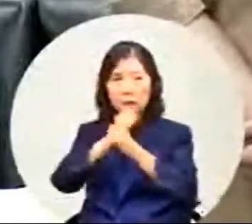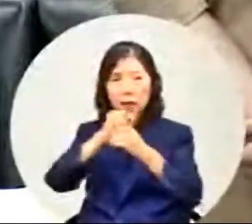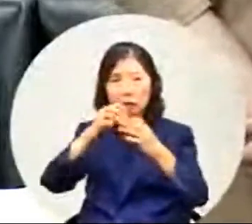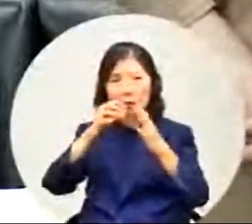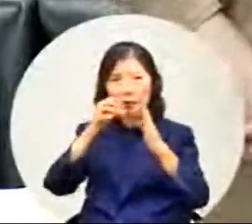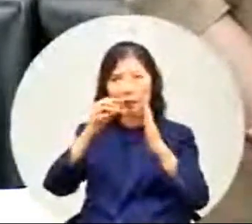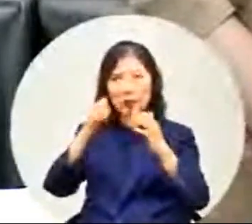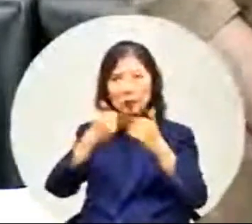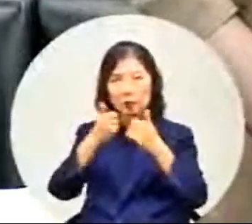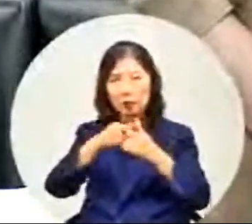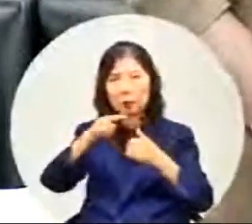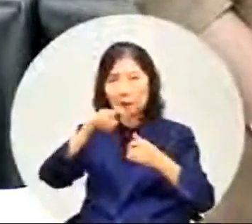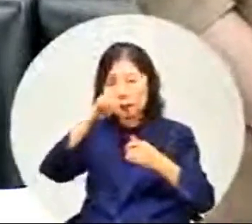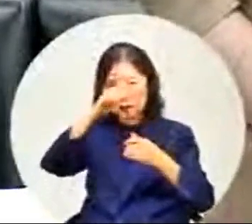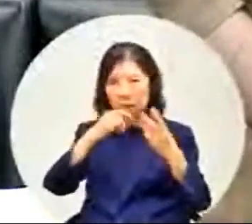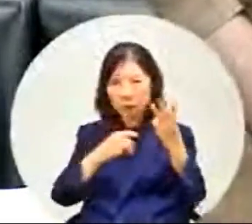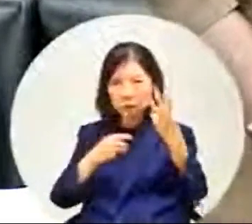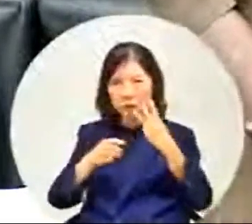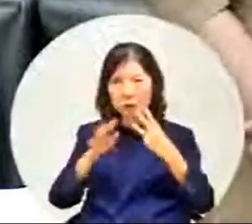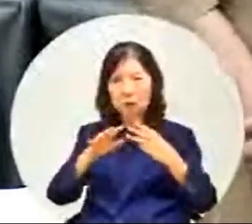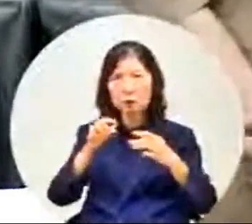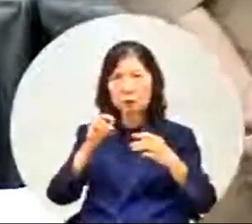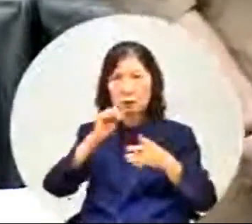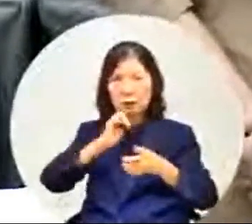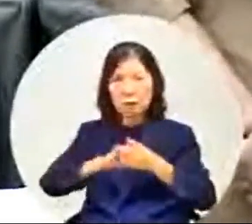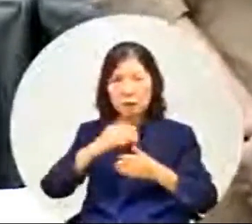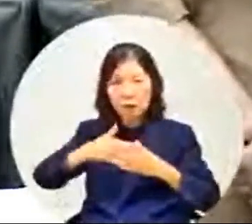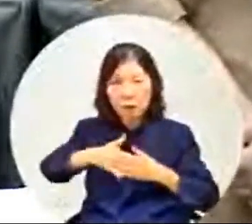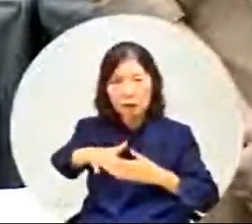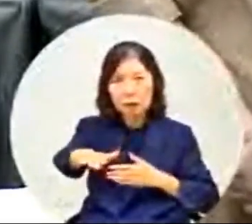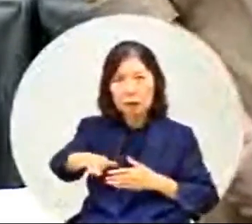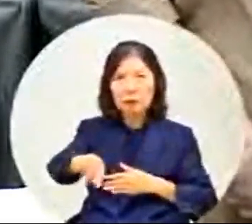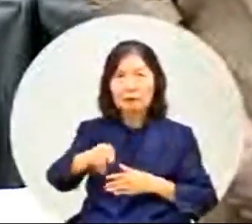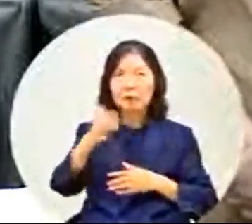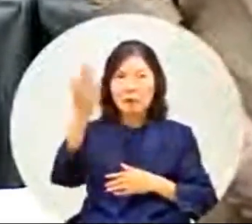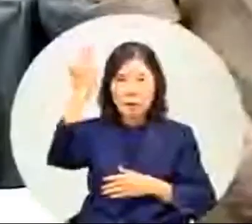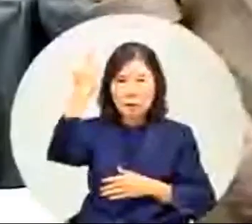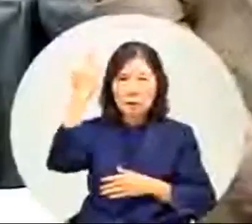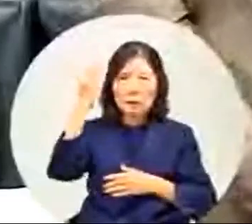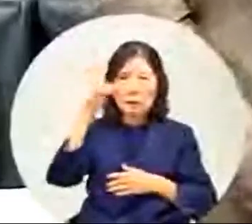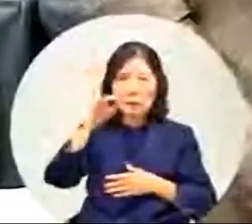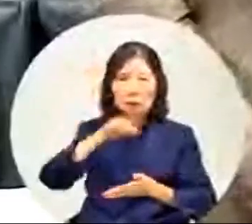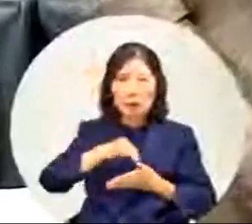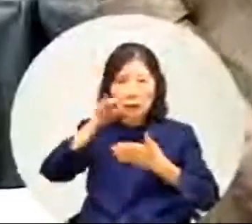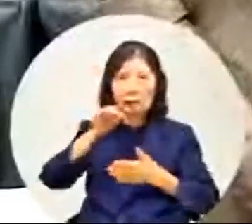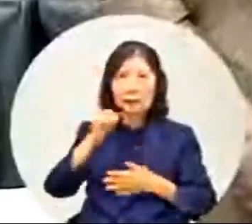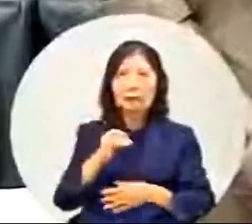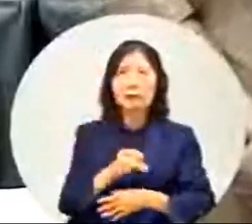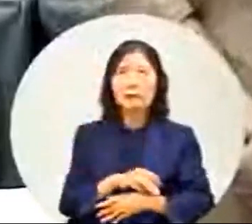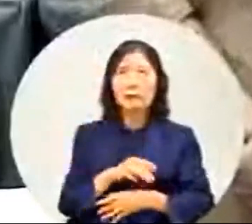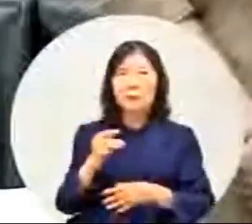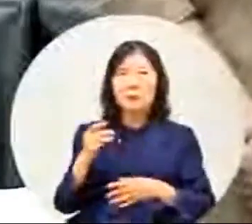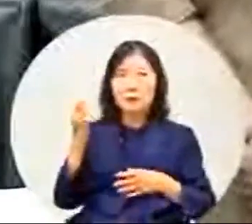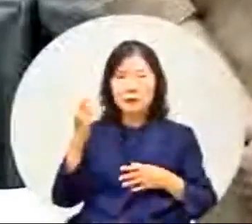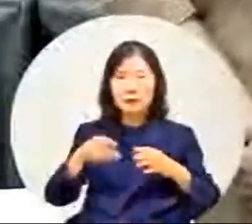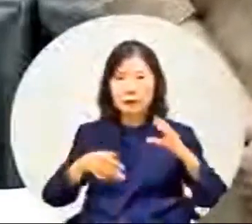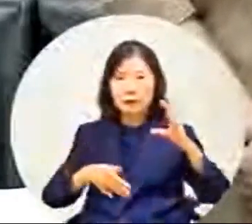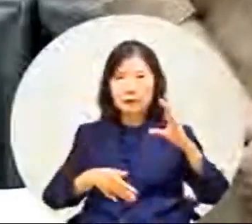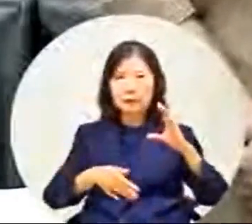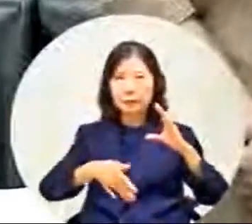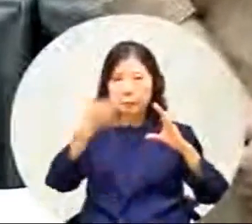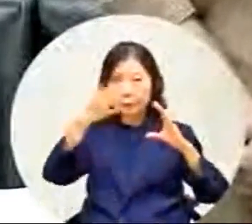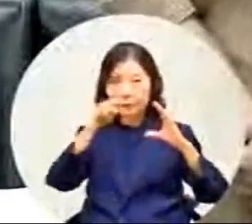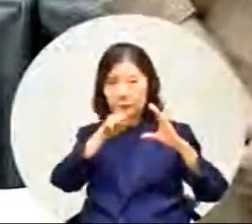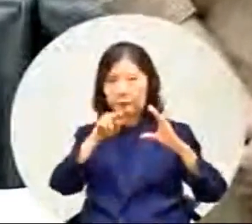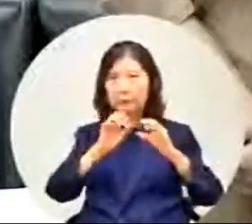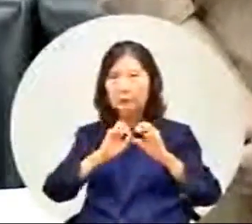就是希望你们就决策的过程，把你们当时的意见在镜头前面报告给